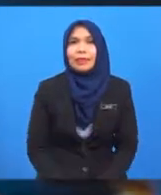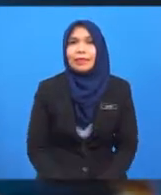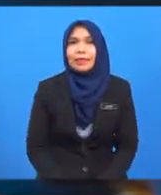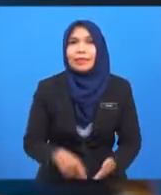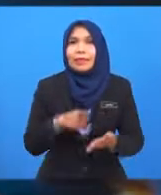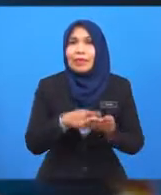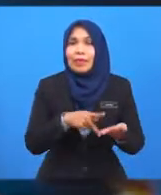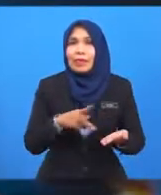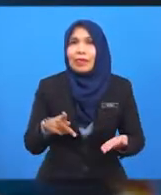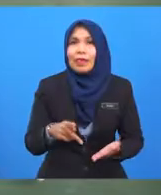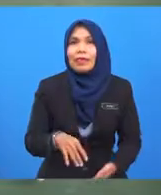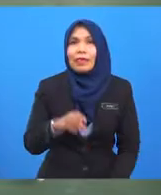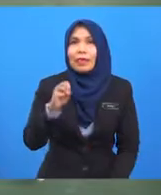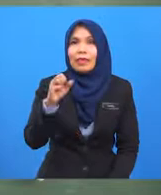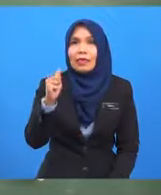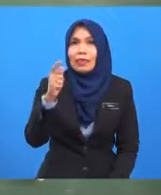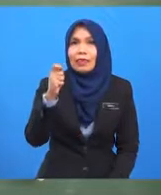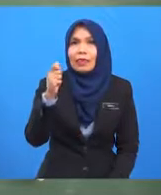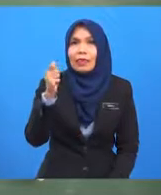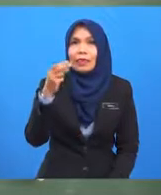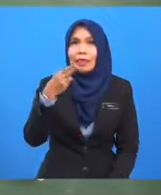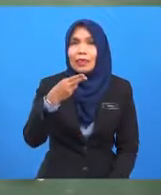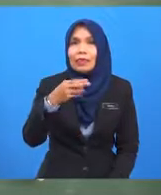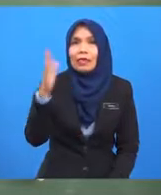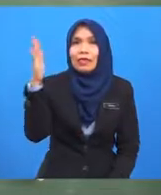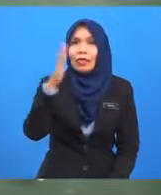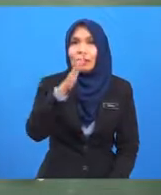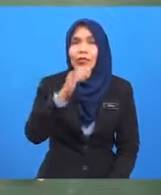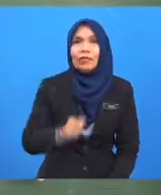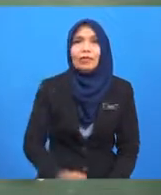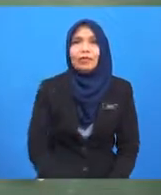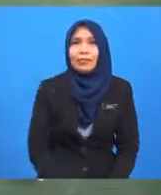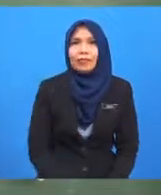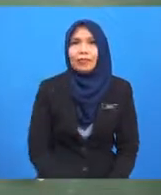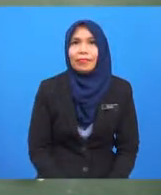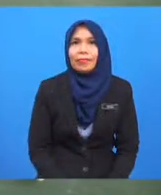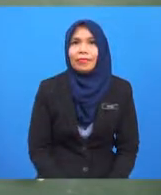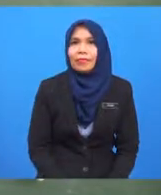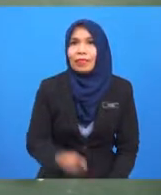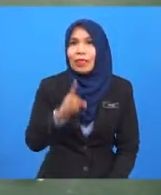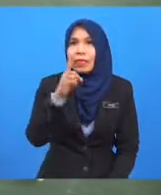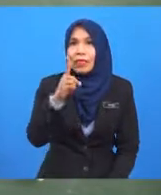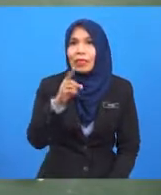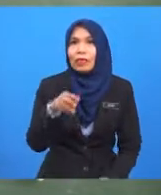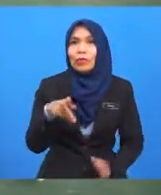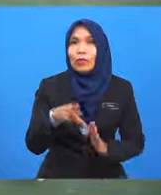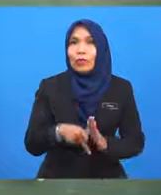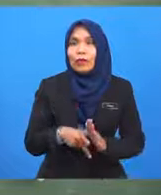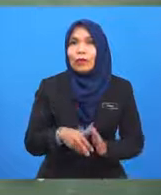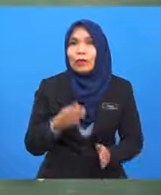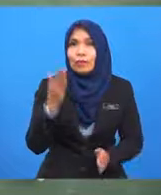itu satah condong? Satah condong ialah satu permukaan